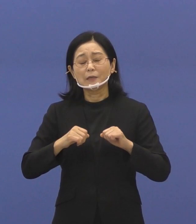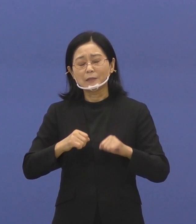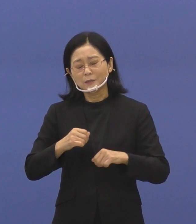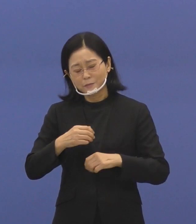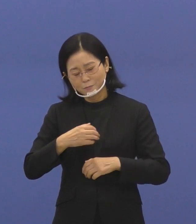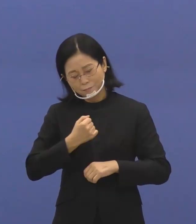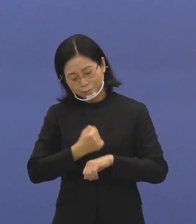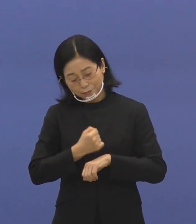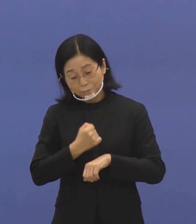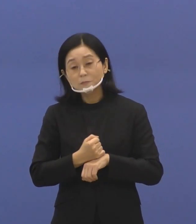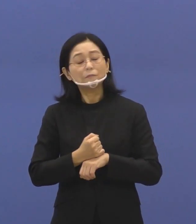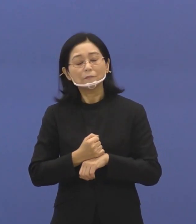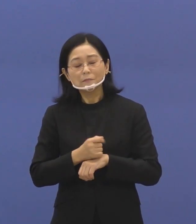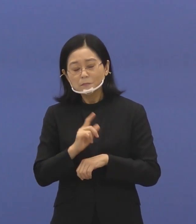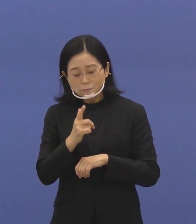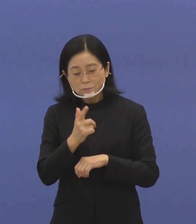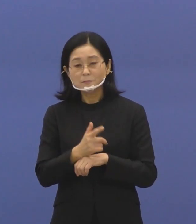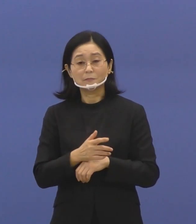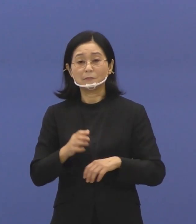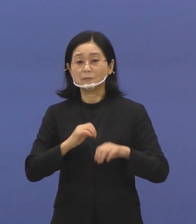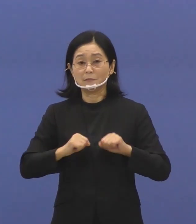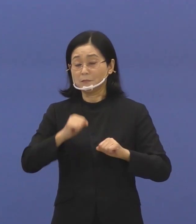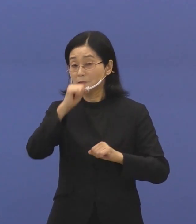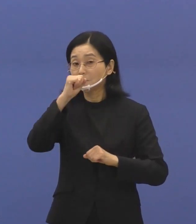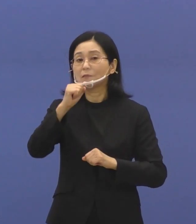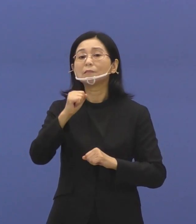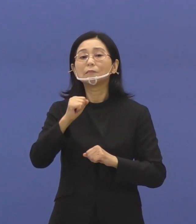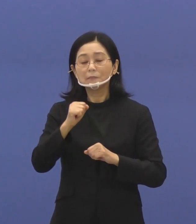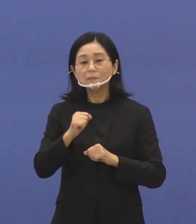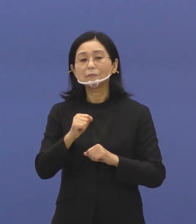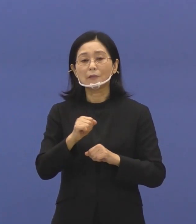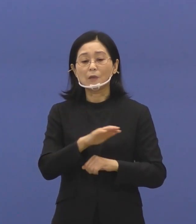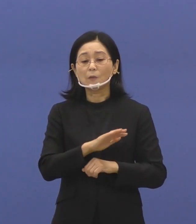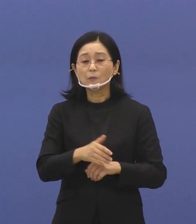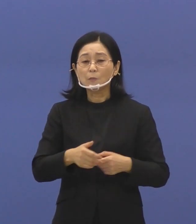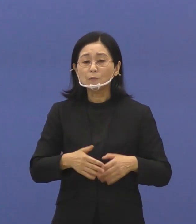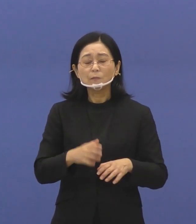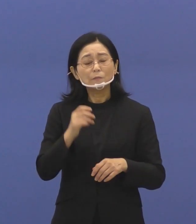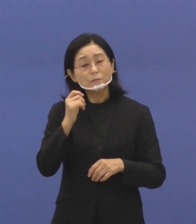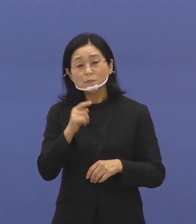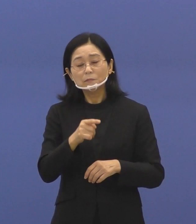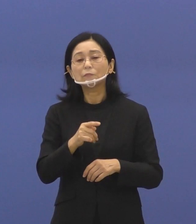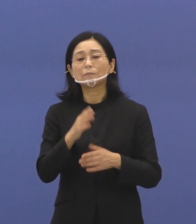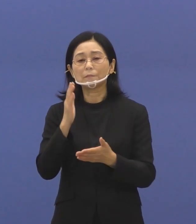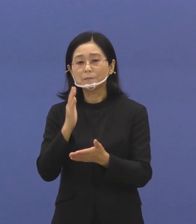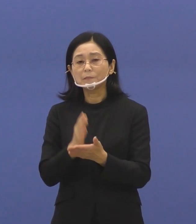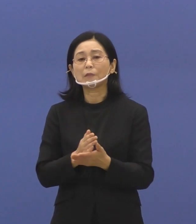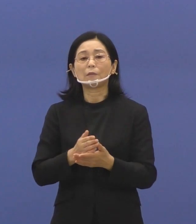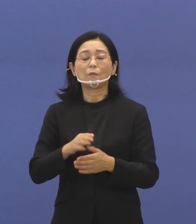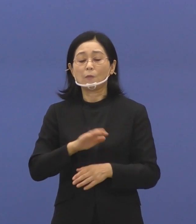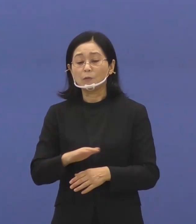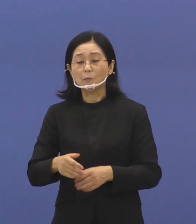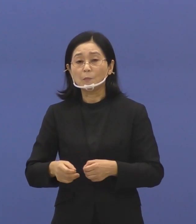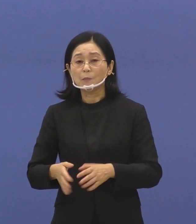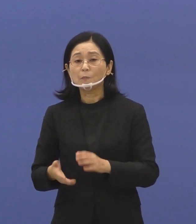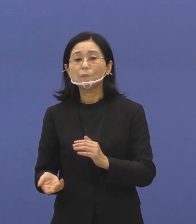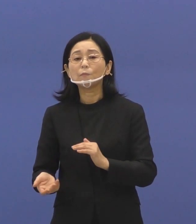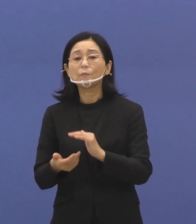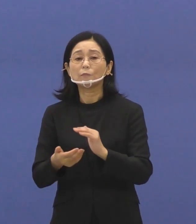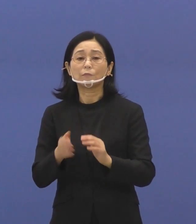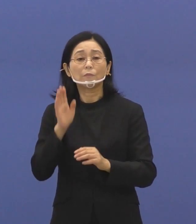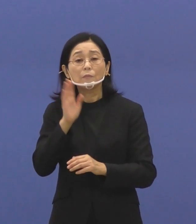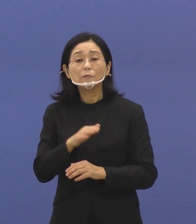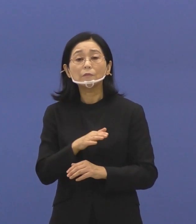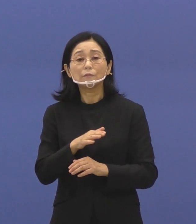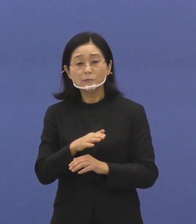えてですね、あの子どもの育てにくさを育てやすさに変えていくということが、求められ